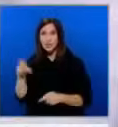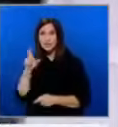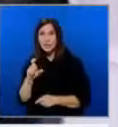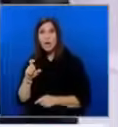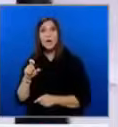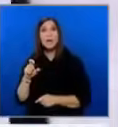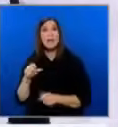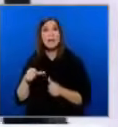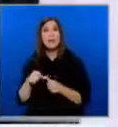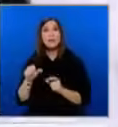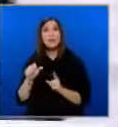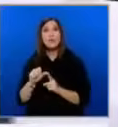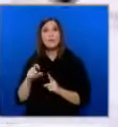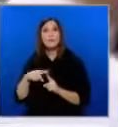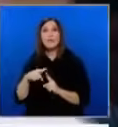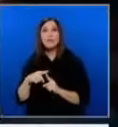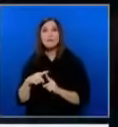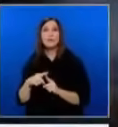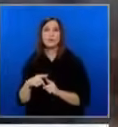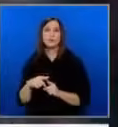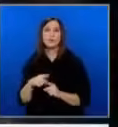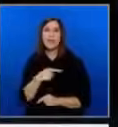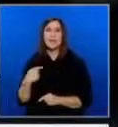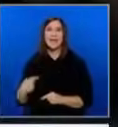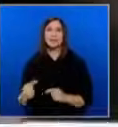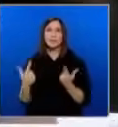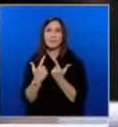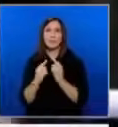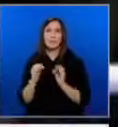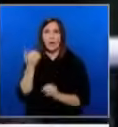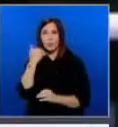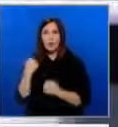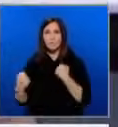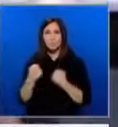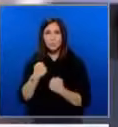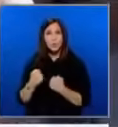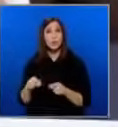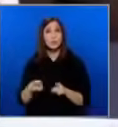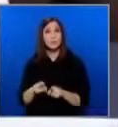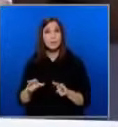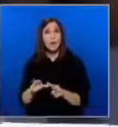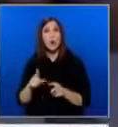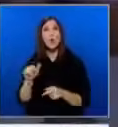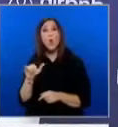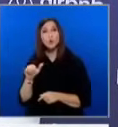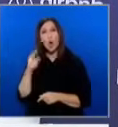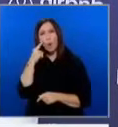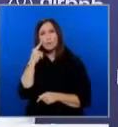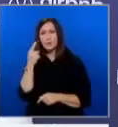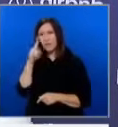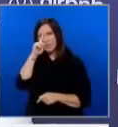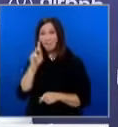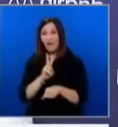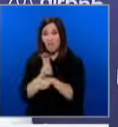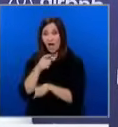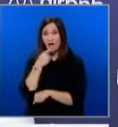Светлана Ли Юн Тин от китайско Тайпе. С така добра боксерка като Михаела Лош, опитна тя от 12